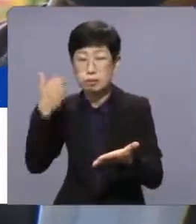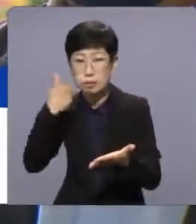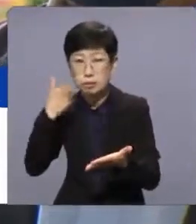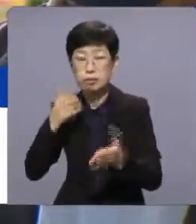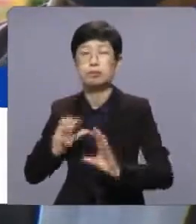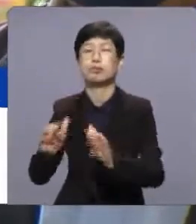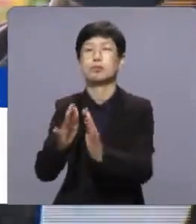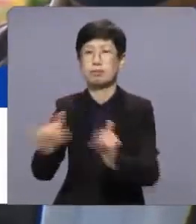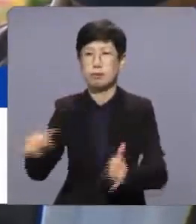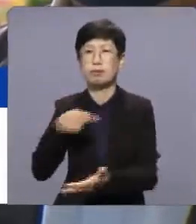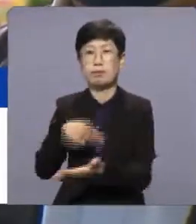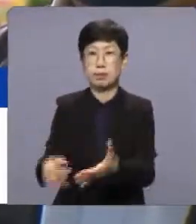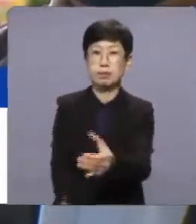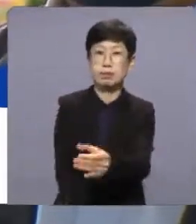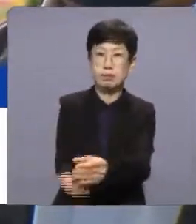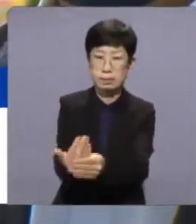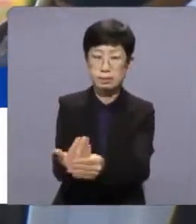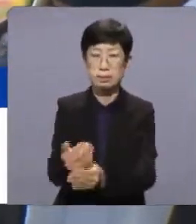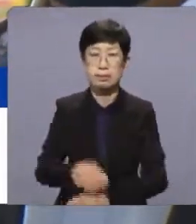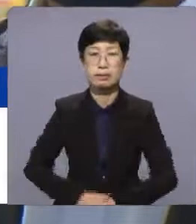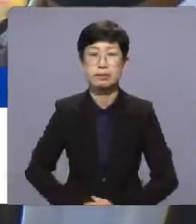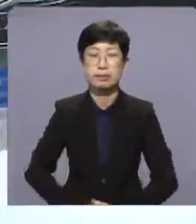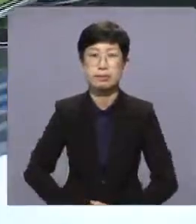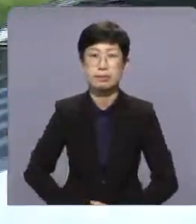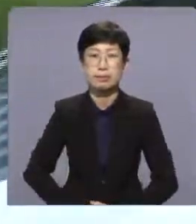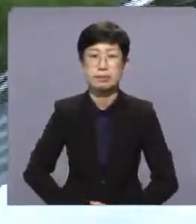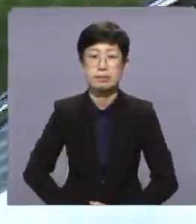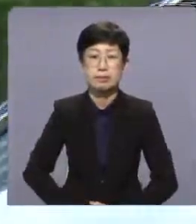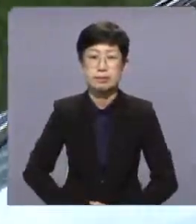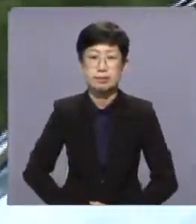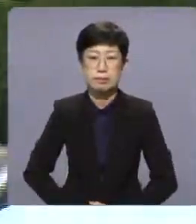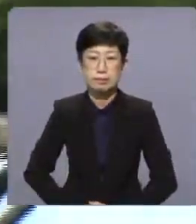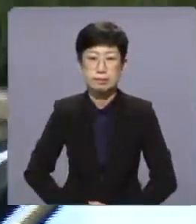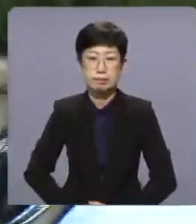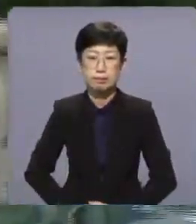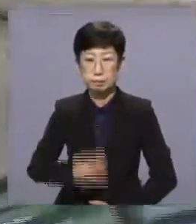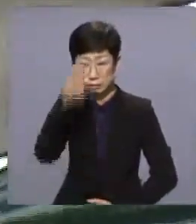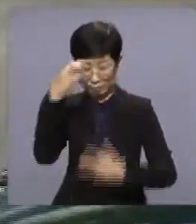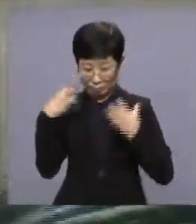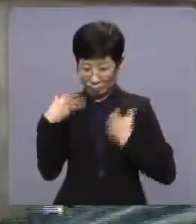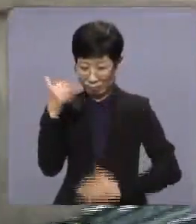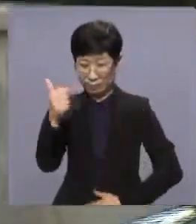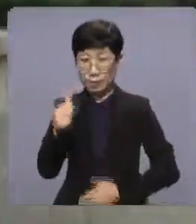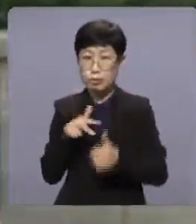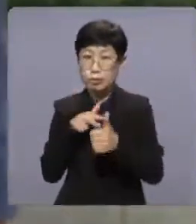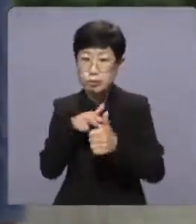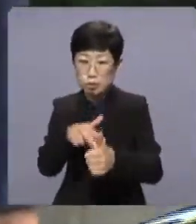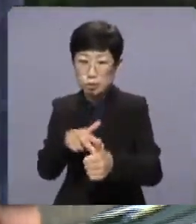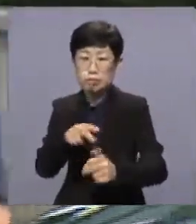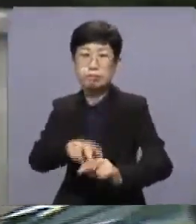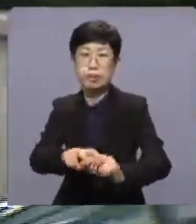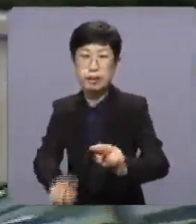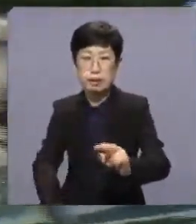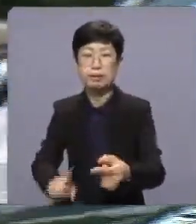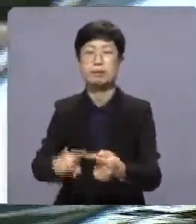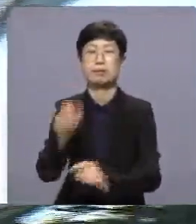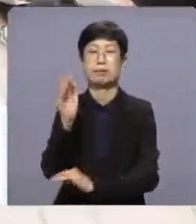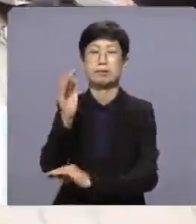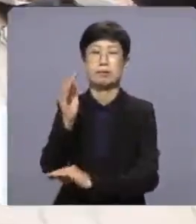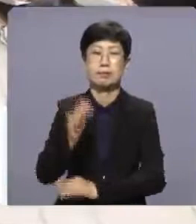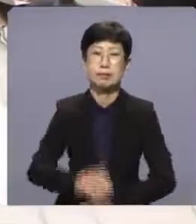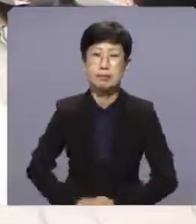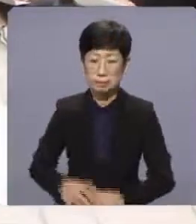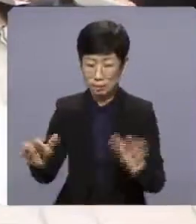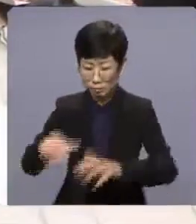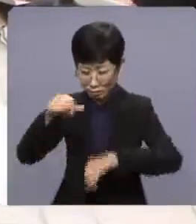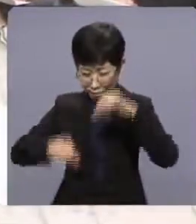국민에게 고스란히 돌아갈 수밖에 없습니다. 윤익은 경찰청장 후보자 사이까지 언급됐습니다.